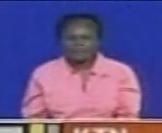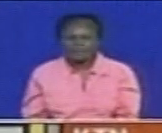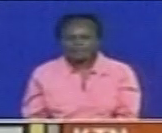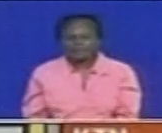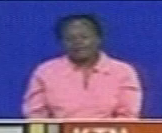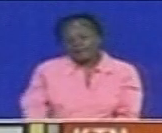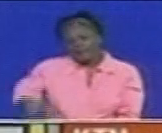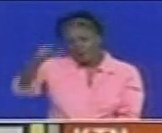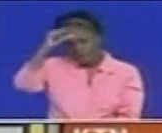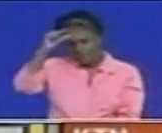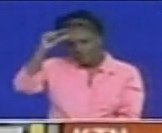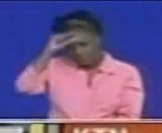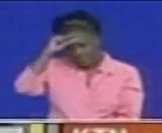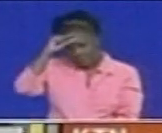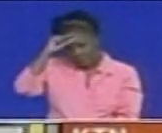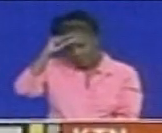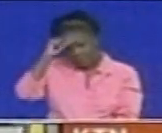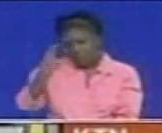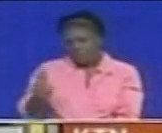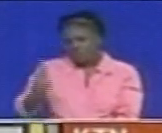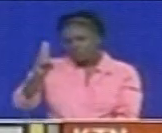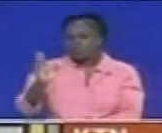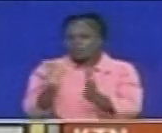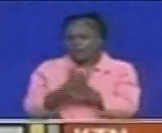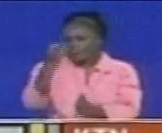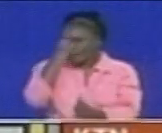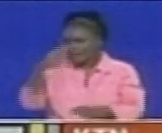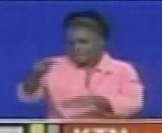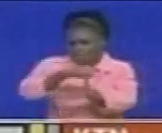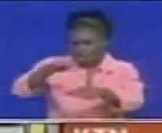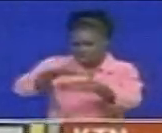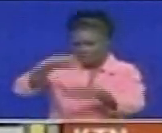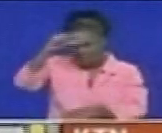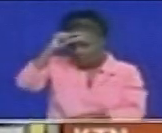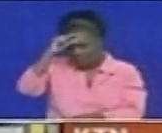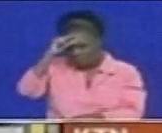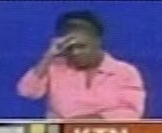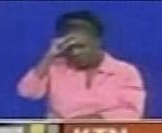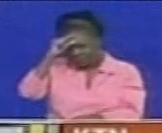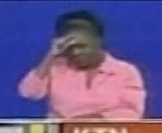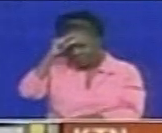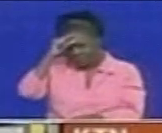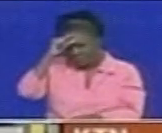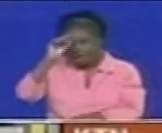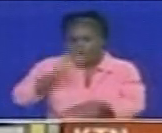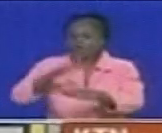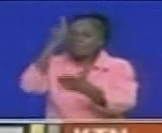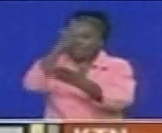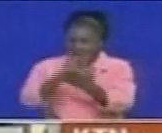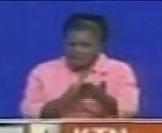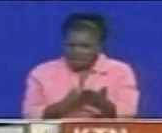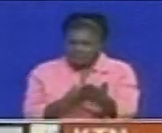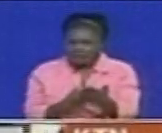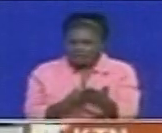Serikali ya Mheshimiwa Uhuru na Ruto ya National Government, kwa niaba na kwa maslahi ya